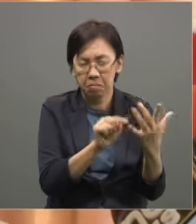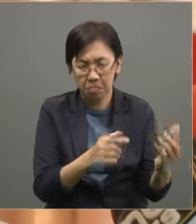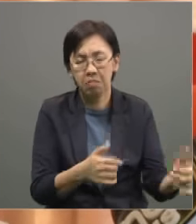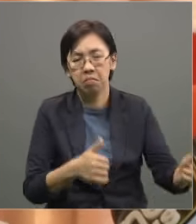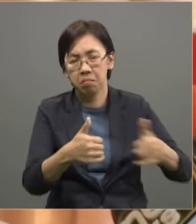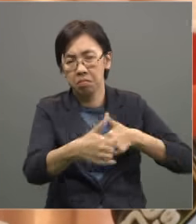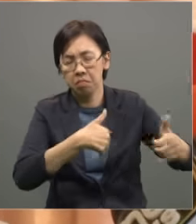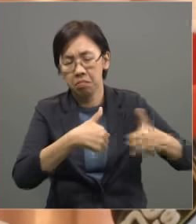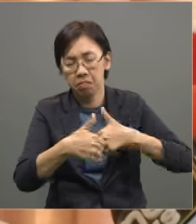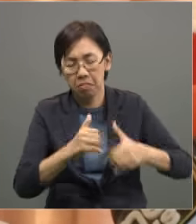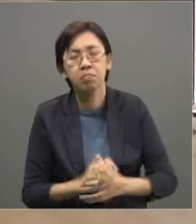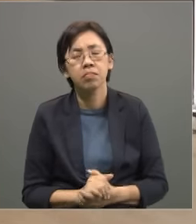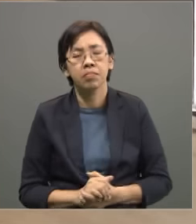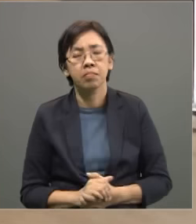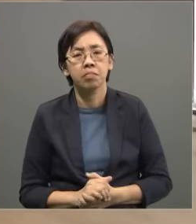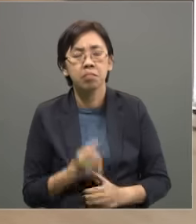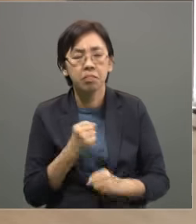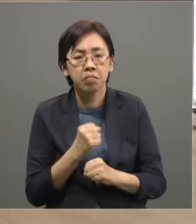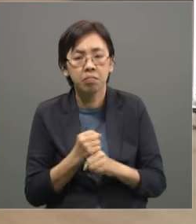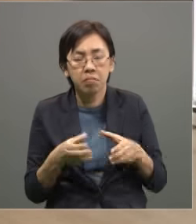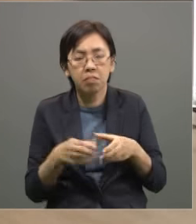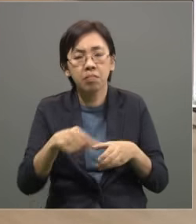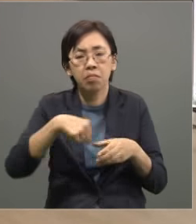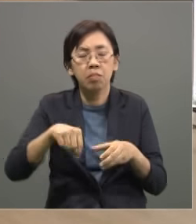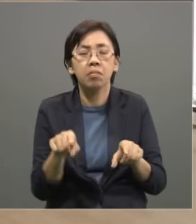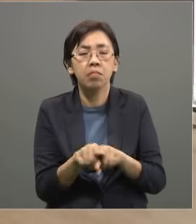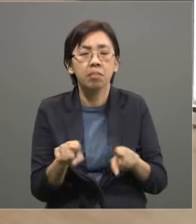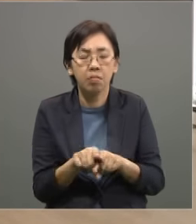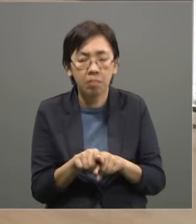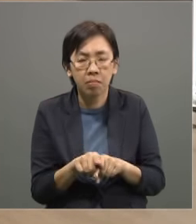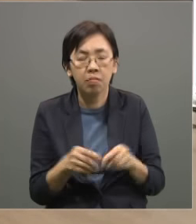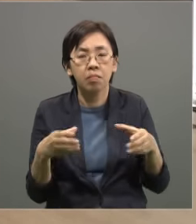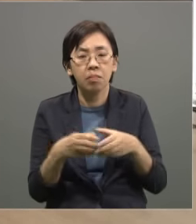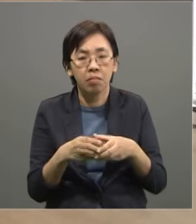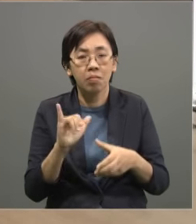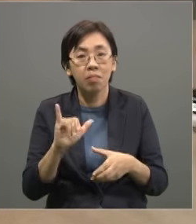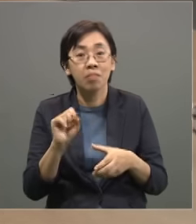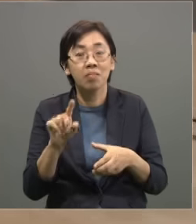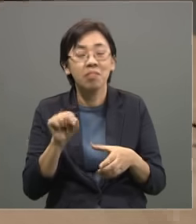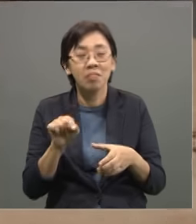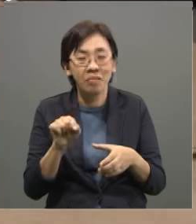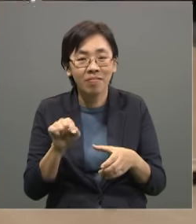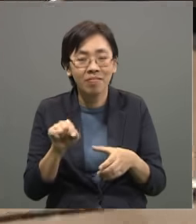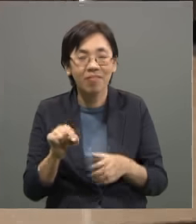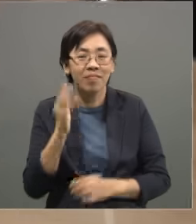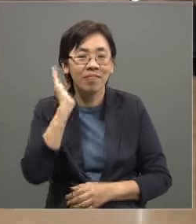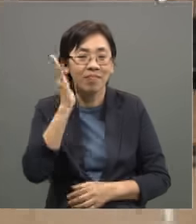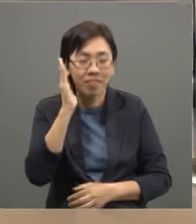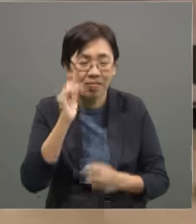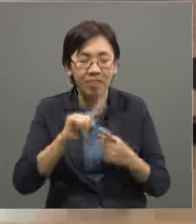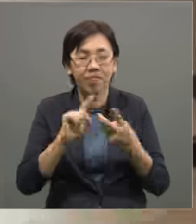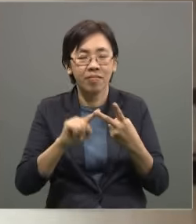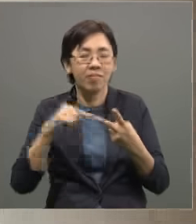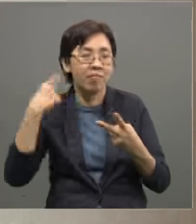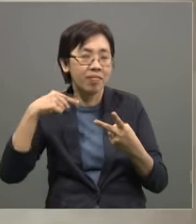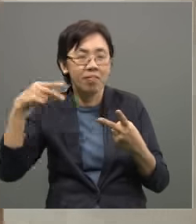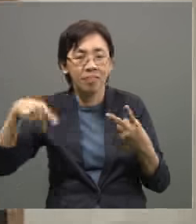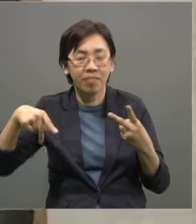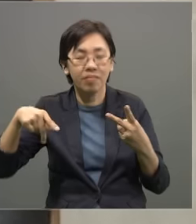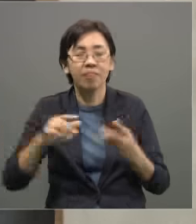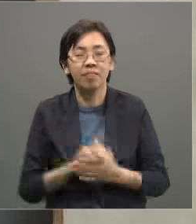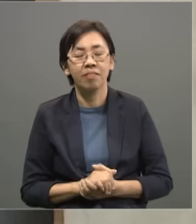เป็นคดีทำงานชุดเดียวกันนะครับกับของนายยศวริศชูกล่อมนะครับหรือว่าเจ๋งดอกจิกและนางสาวพิมพ์ณัฐาจิระ